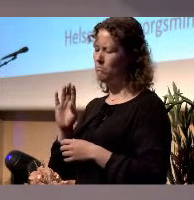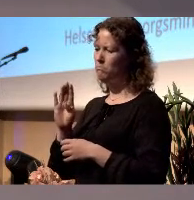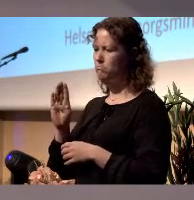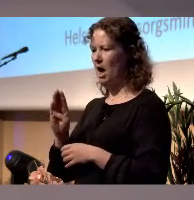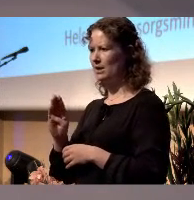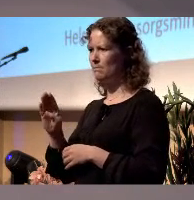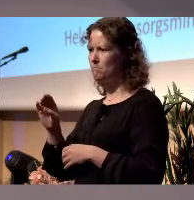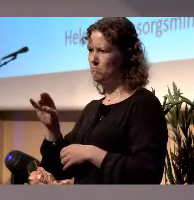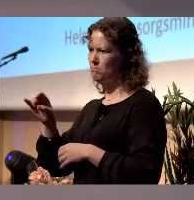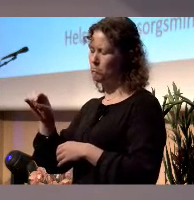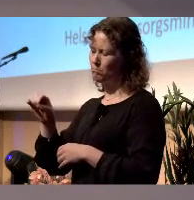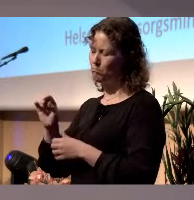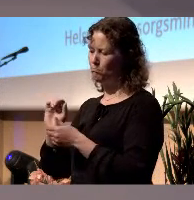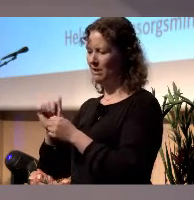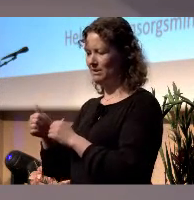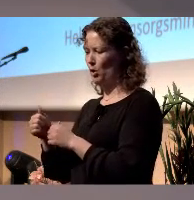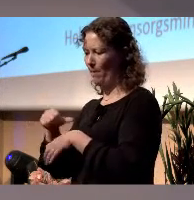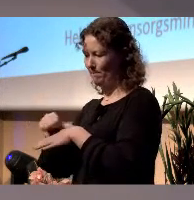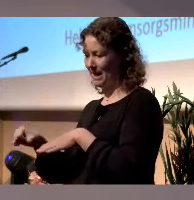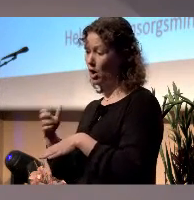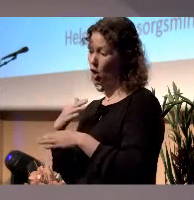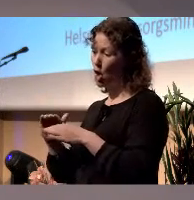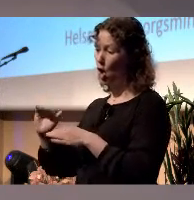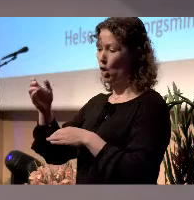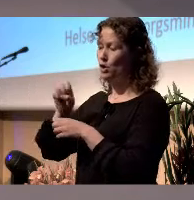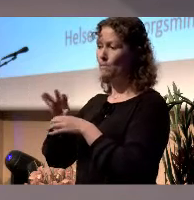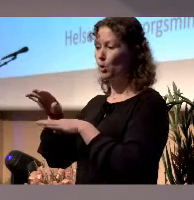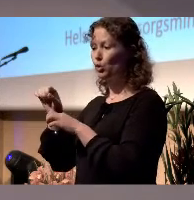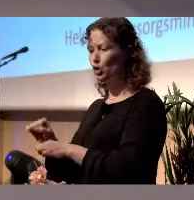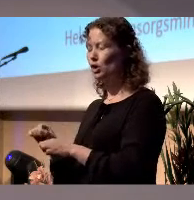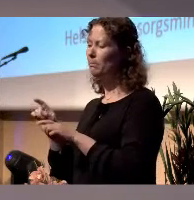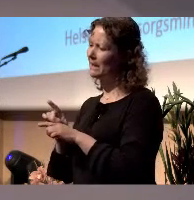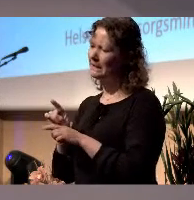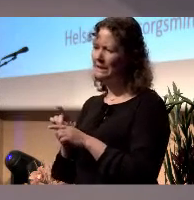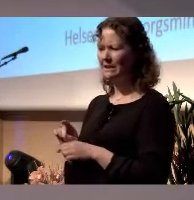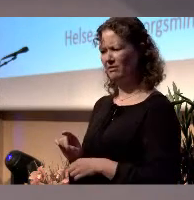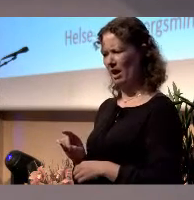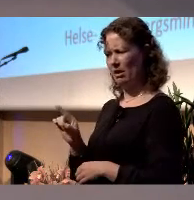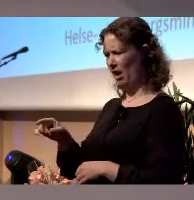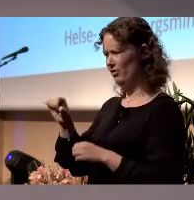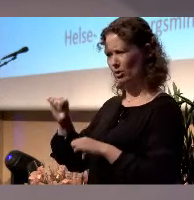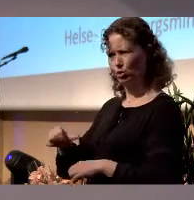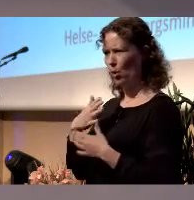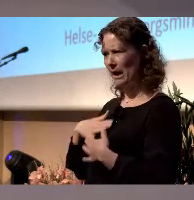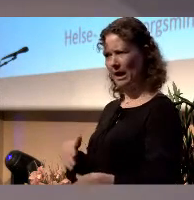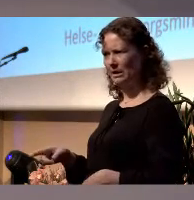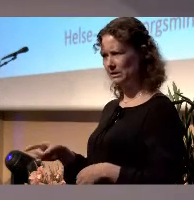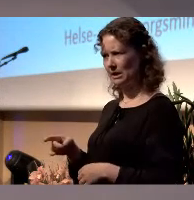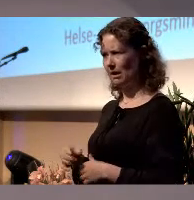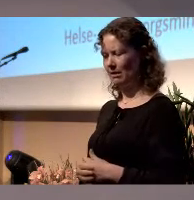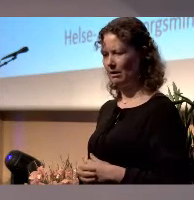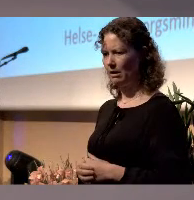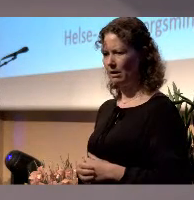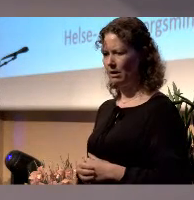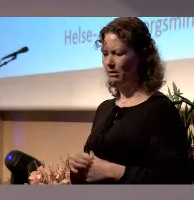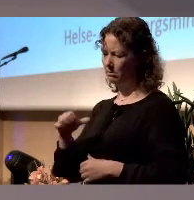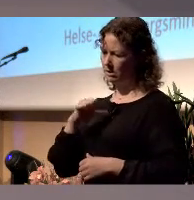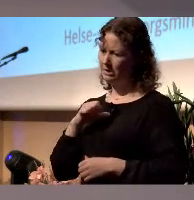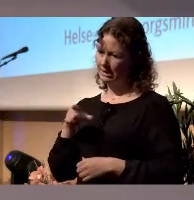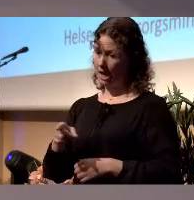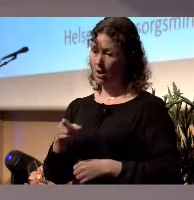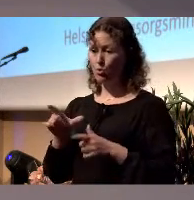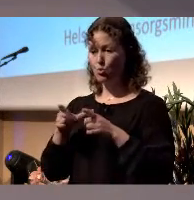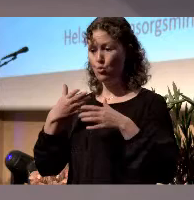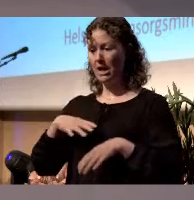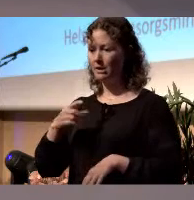slitt med høyt blodtrykk og sånn. Men det vil ikke falle meg inn og si at han har dårlig helse. Og selv har jeg vært uheldig